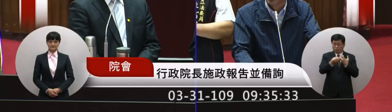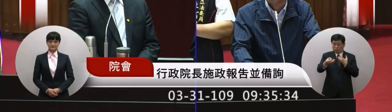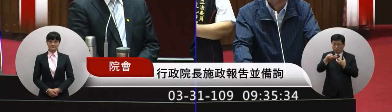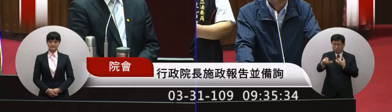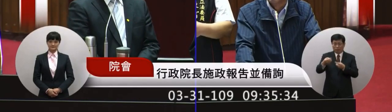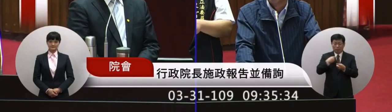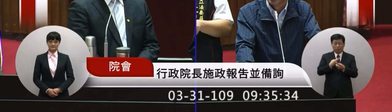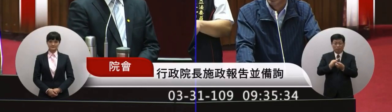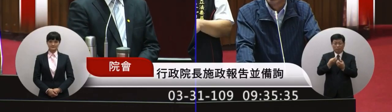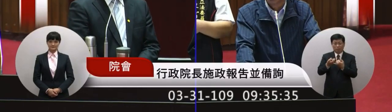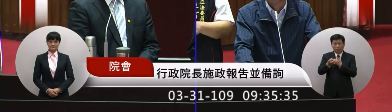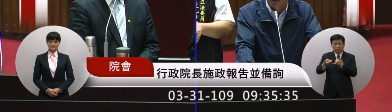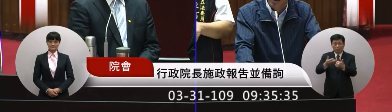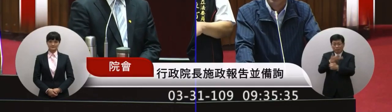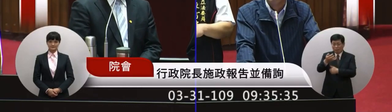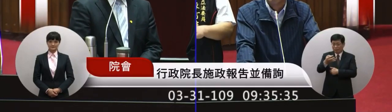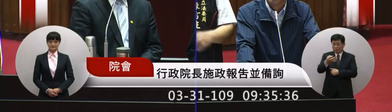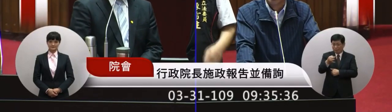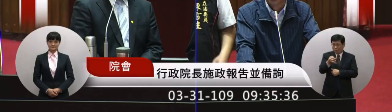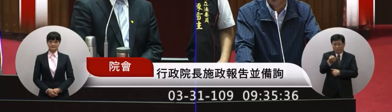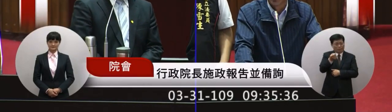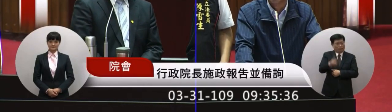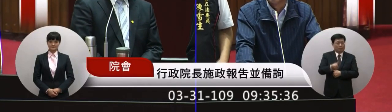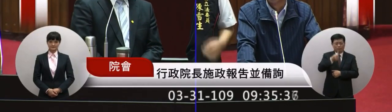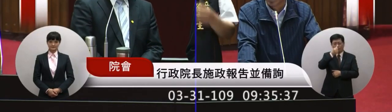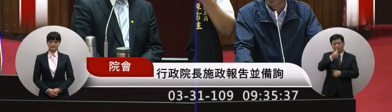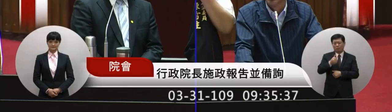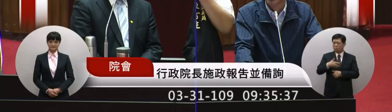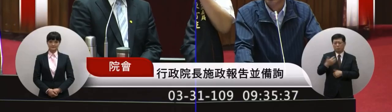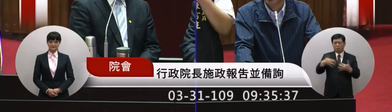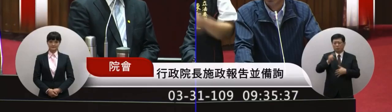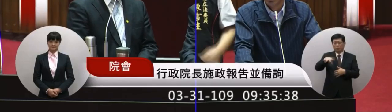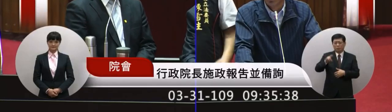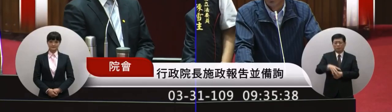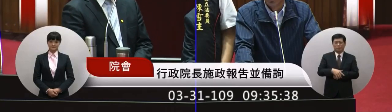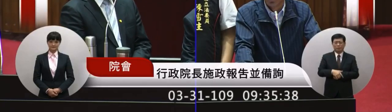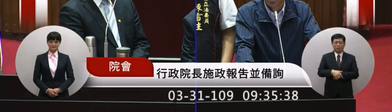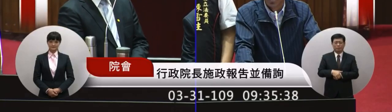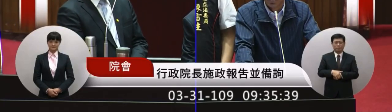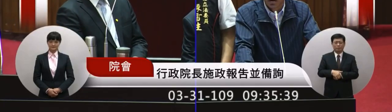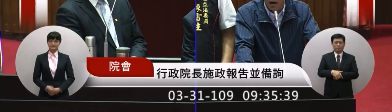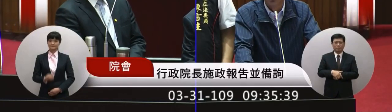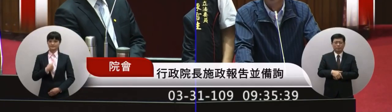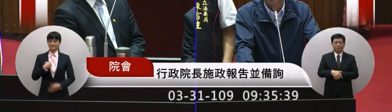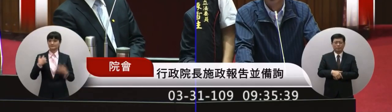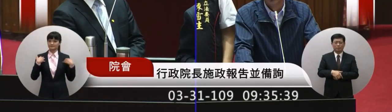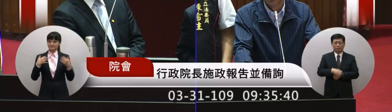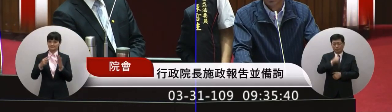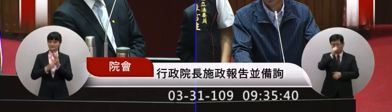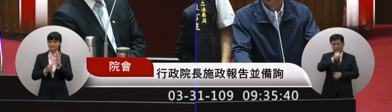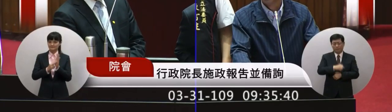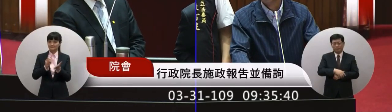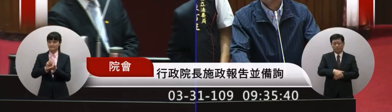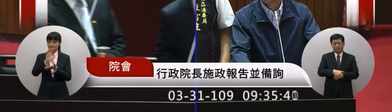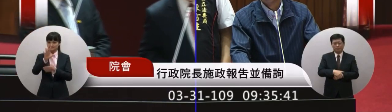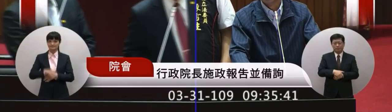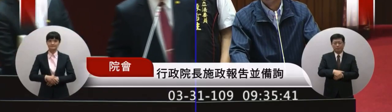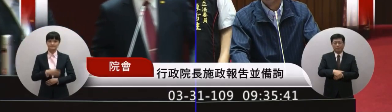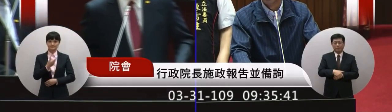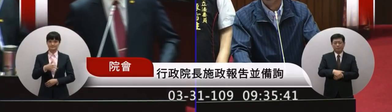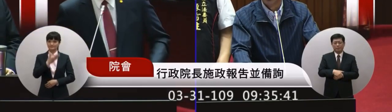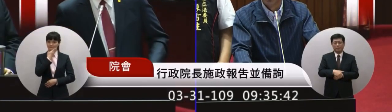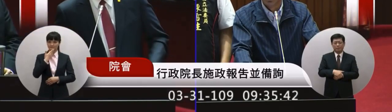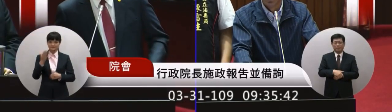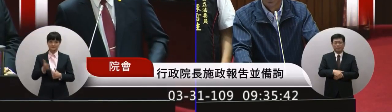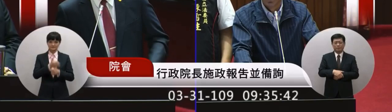离岛的比例过低，我不知道问题出在哪里。 这我来给委员报告，水利是上重